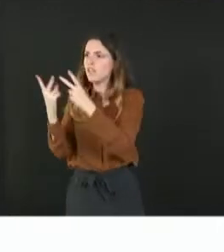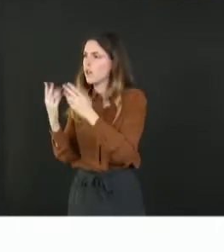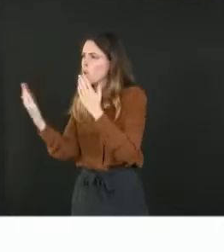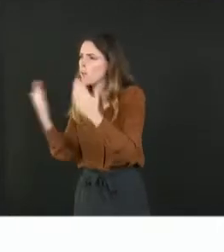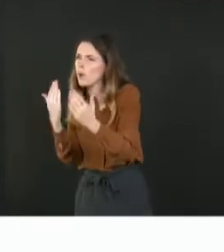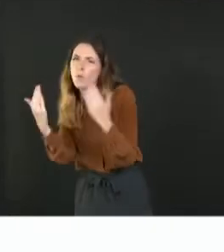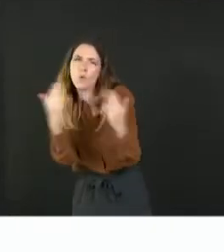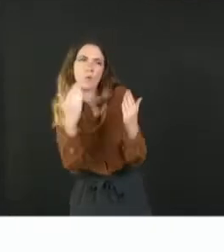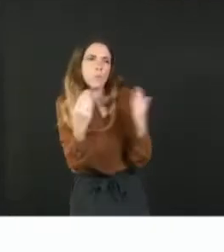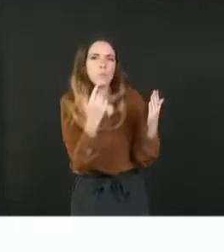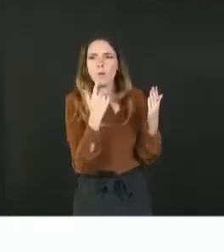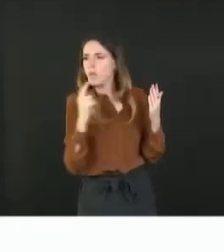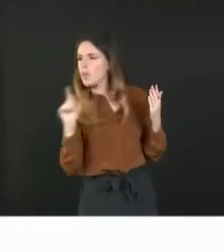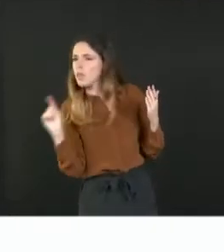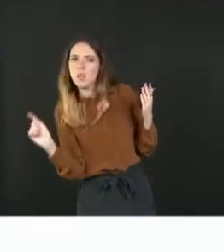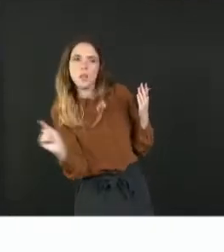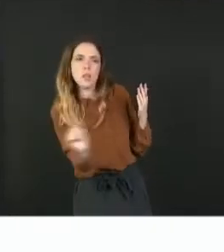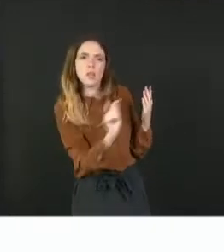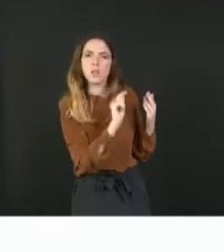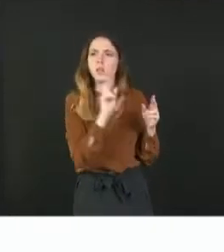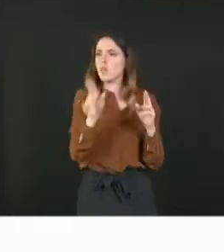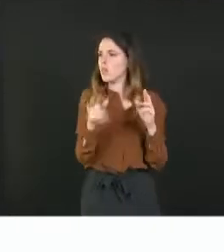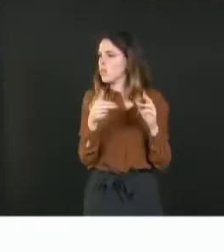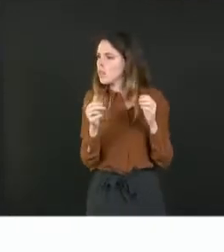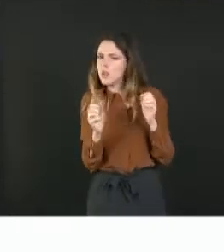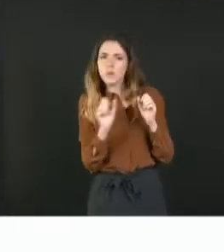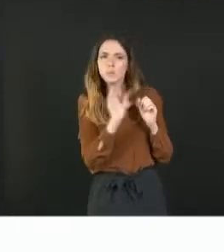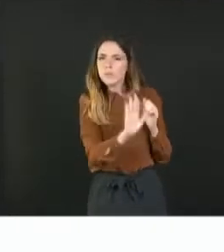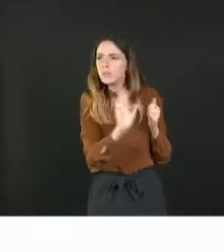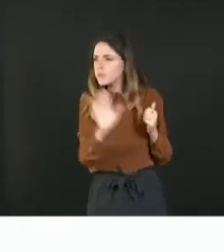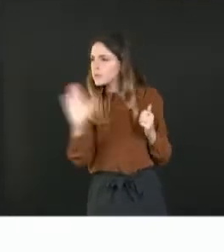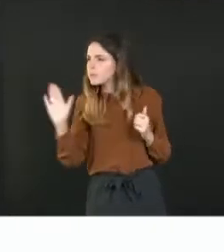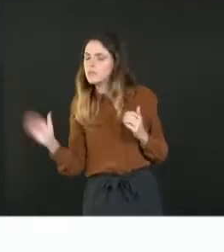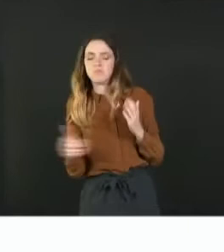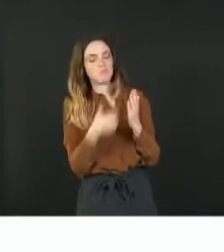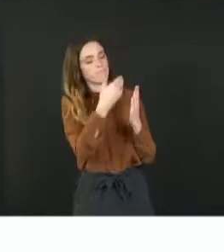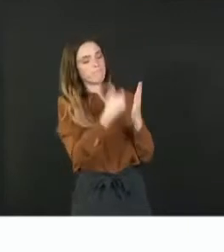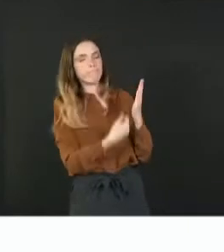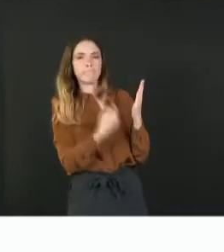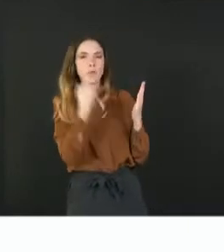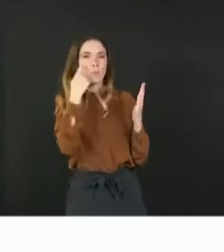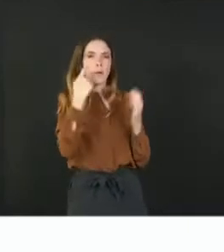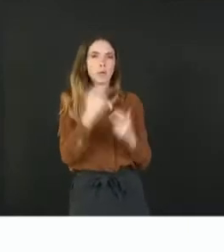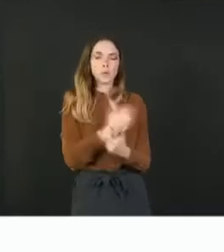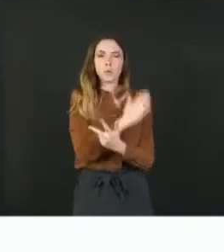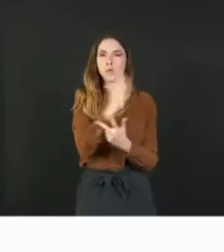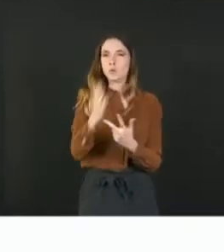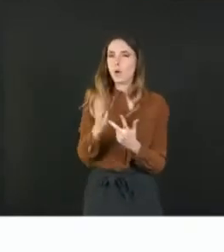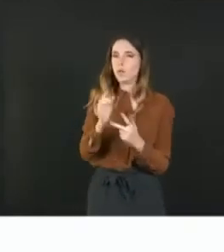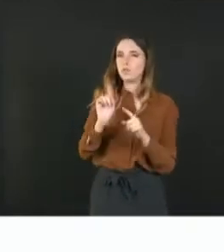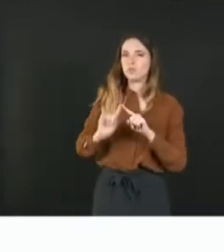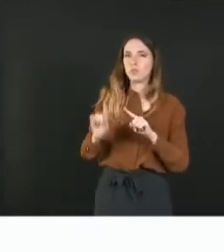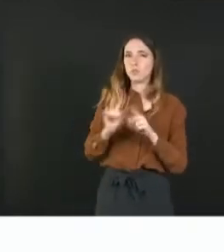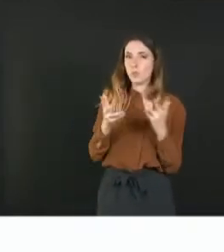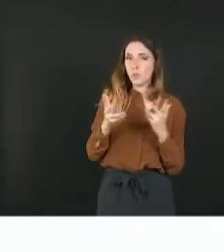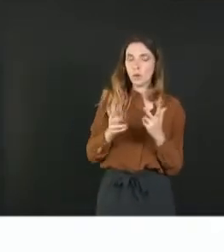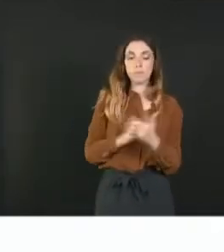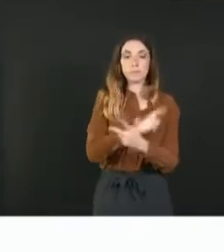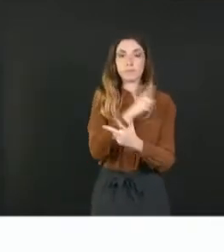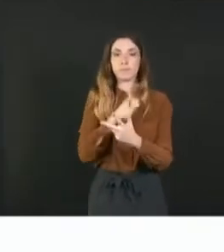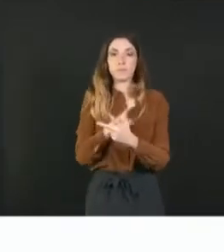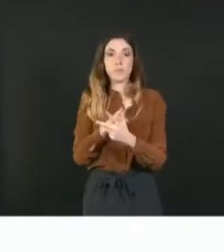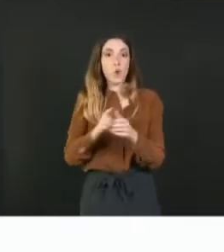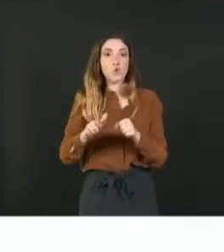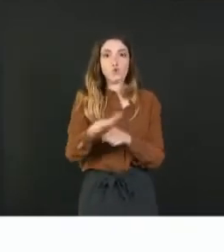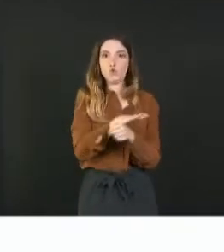comment la biodiversité se maintient. Il y a à peu près 3 conditions qui reviennent systématiquement. La première, c'est la surface